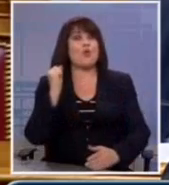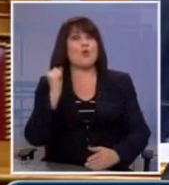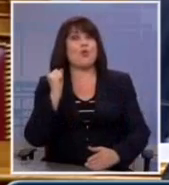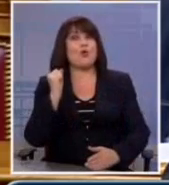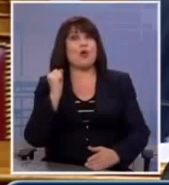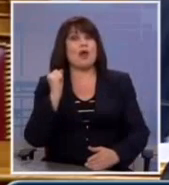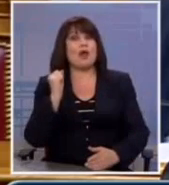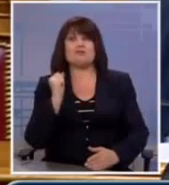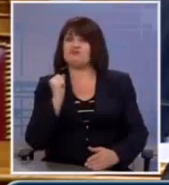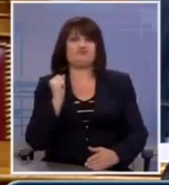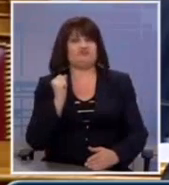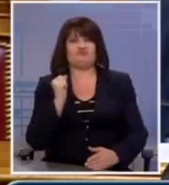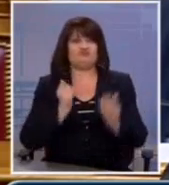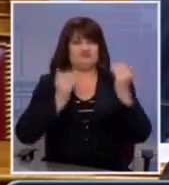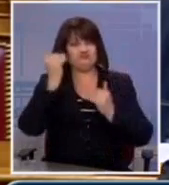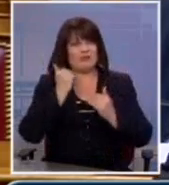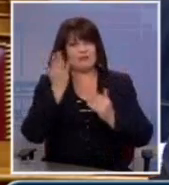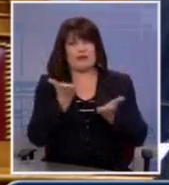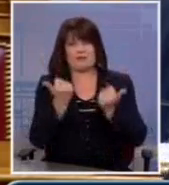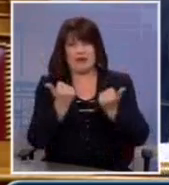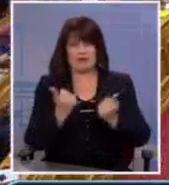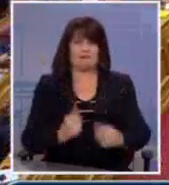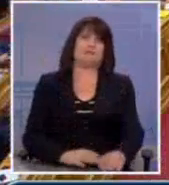έξω από κάθε αμφισβήτηση.